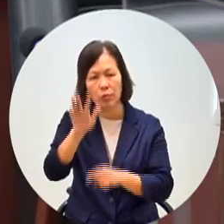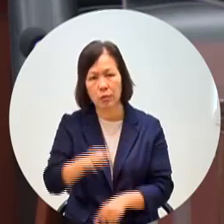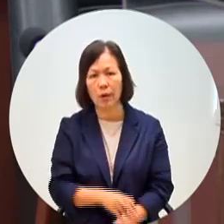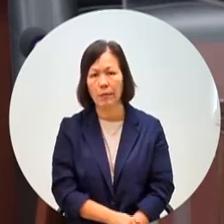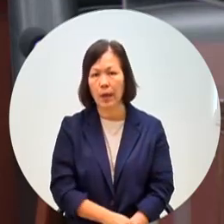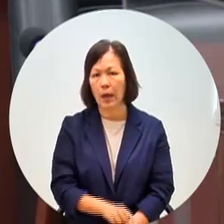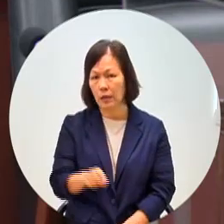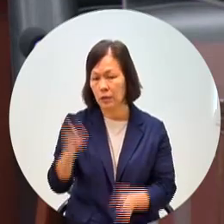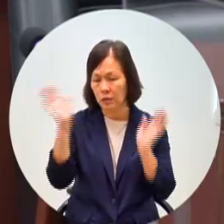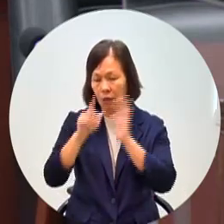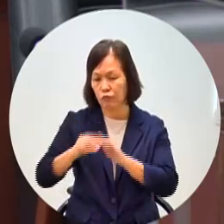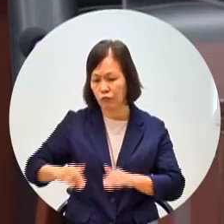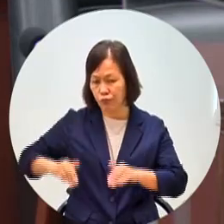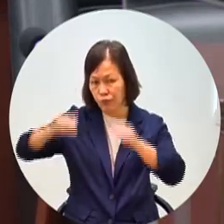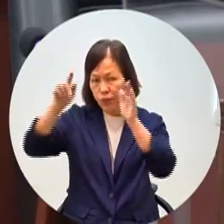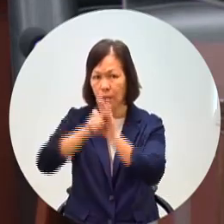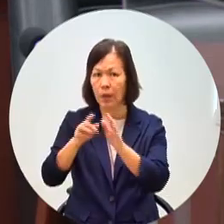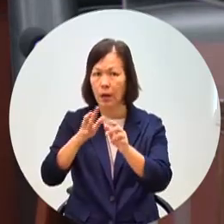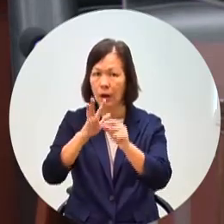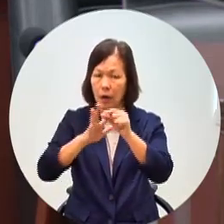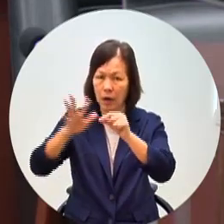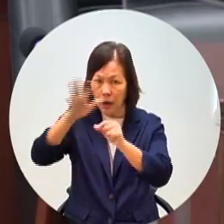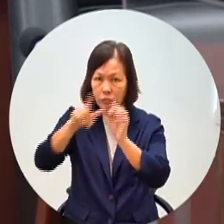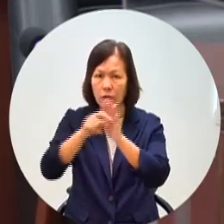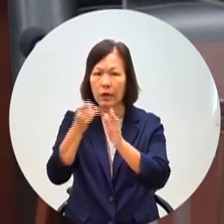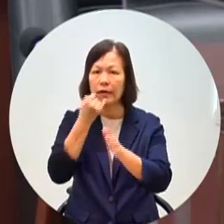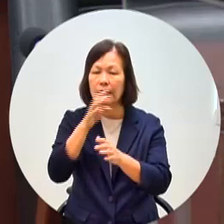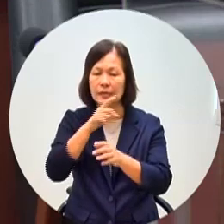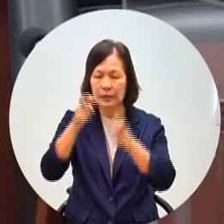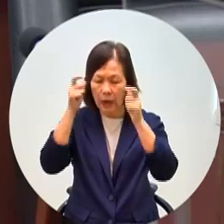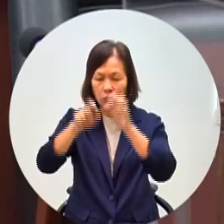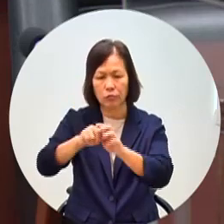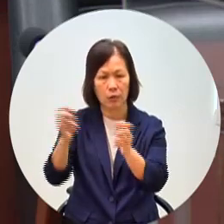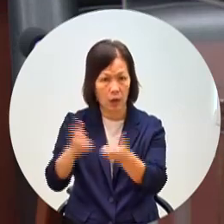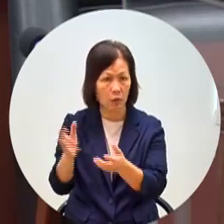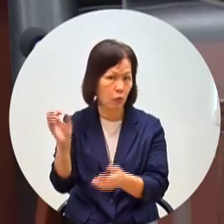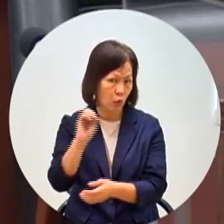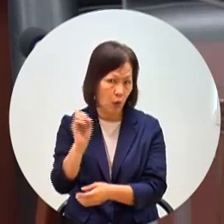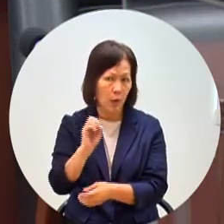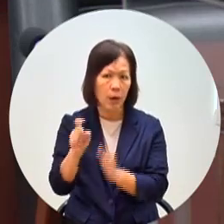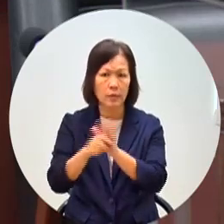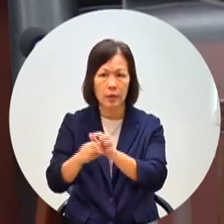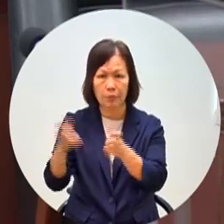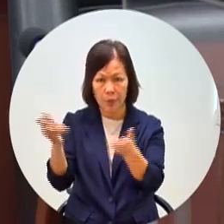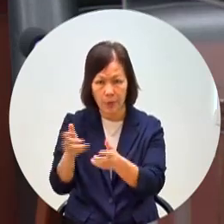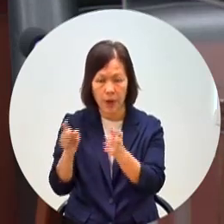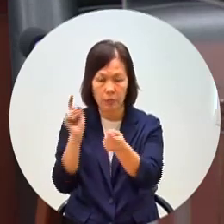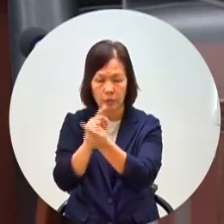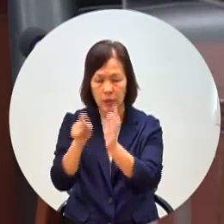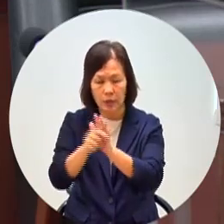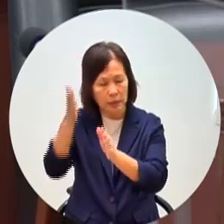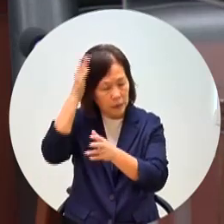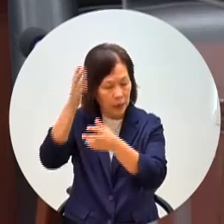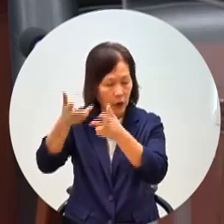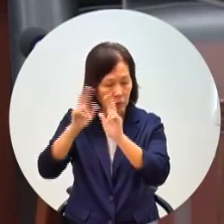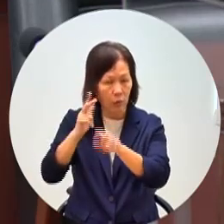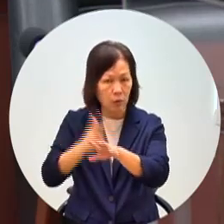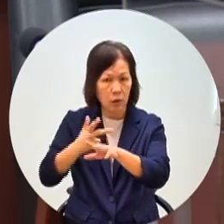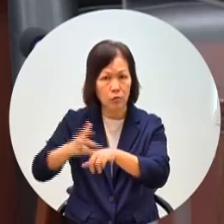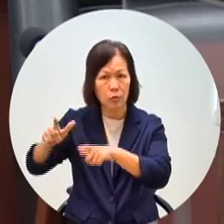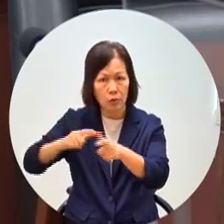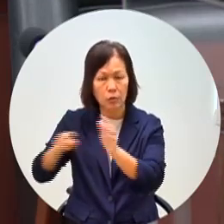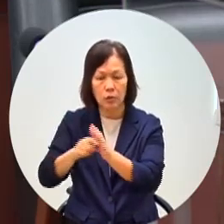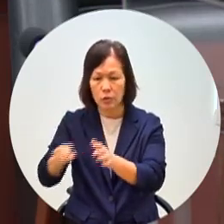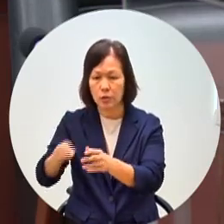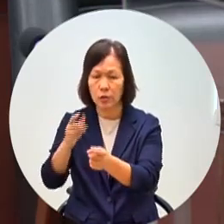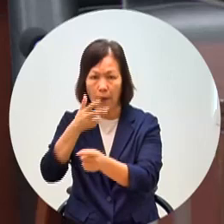小朋友都长到高中了，但是我们看不到高雄的开辟，尤其是你这边开辟针对侨科来说是一个非常方便的